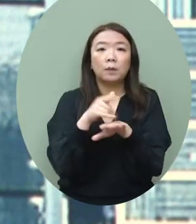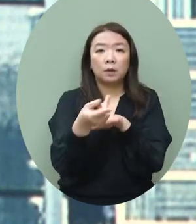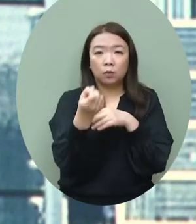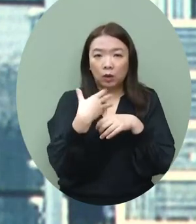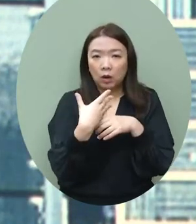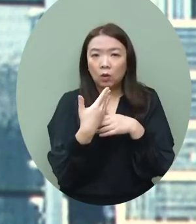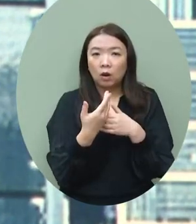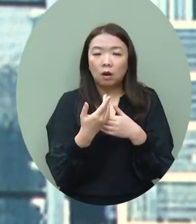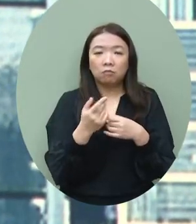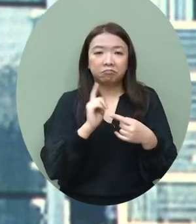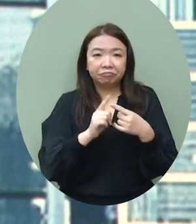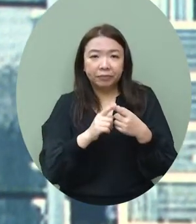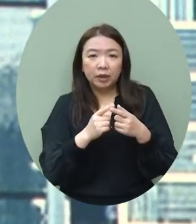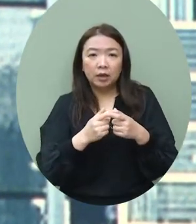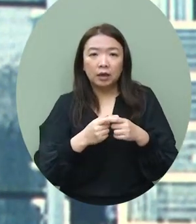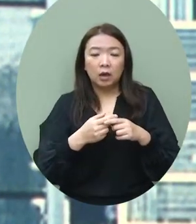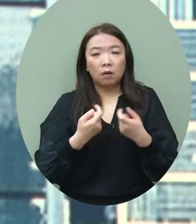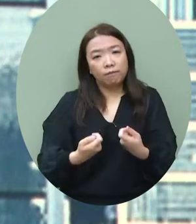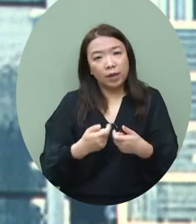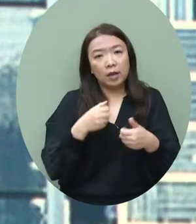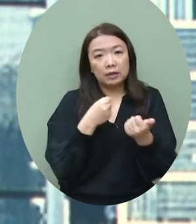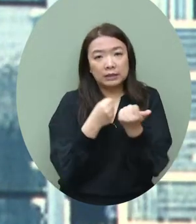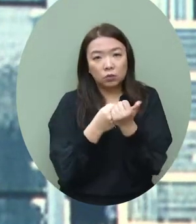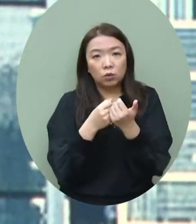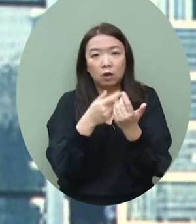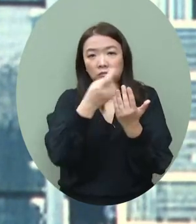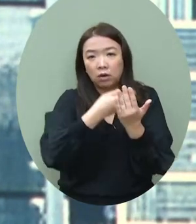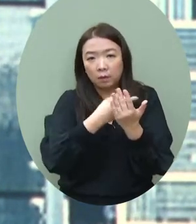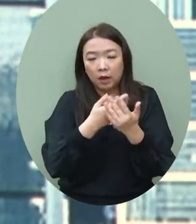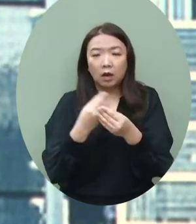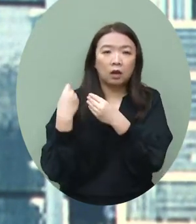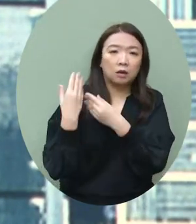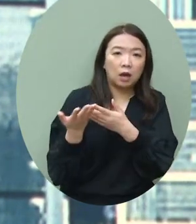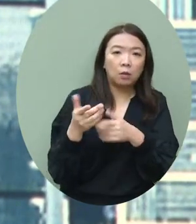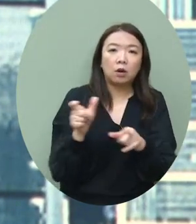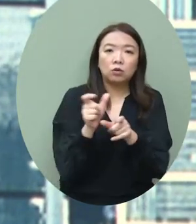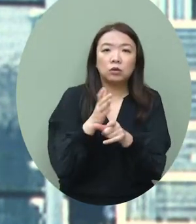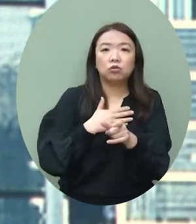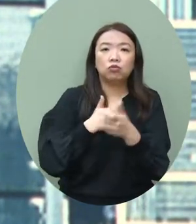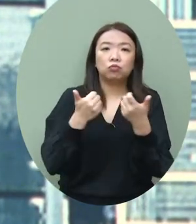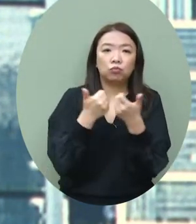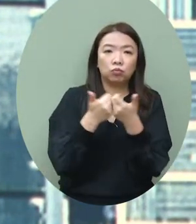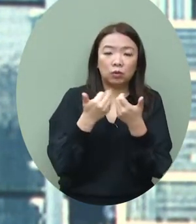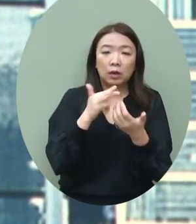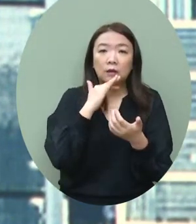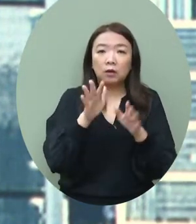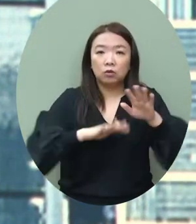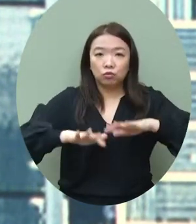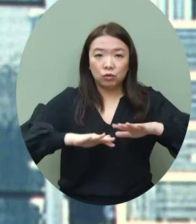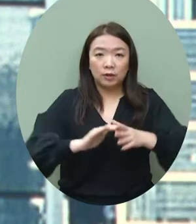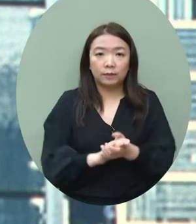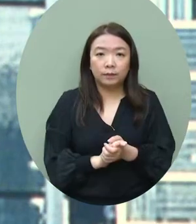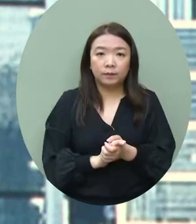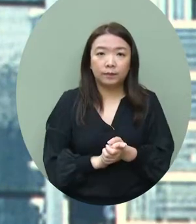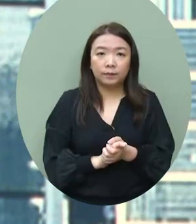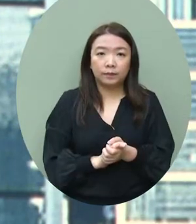體或者一般嘅支援嘅睇法咧，都係留待財政司司長咧喺財政預算案嗰度去處理嚇。